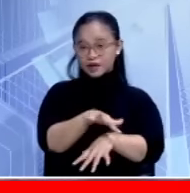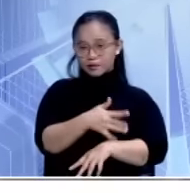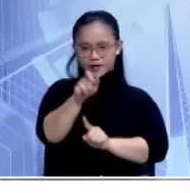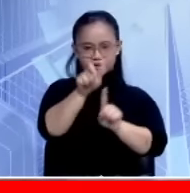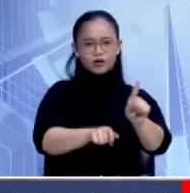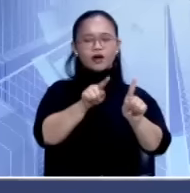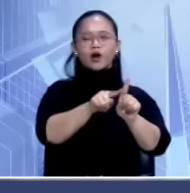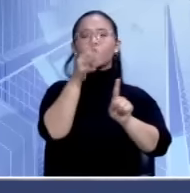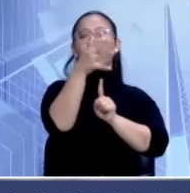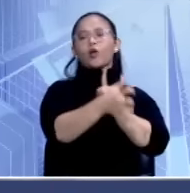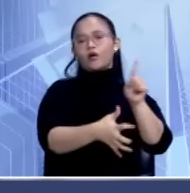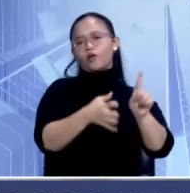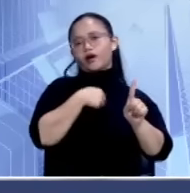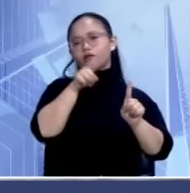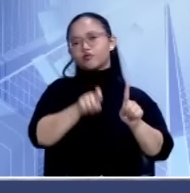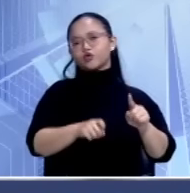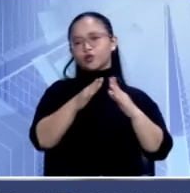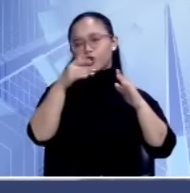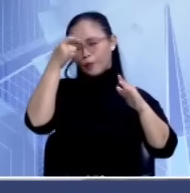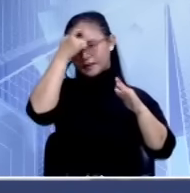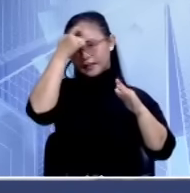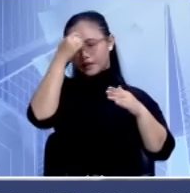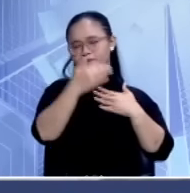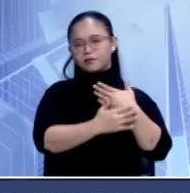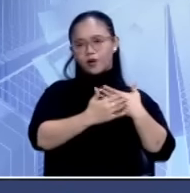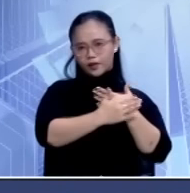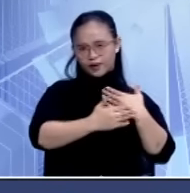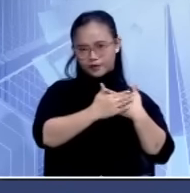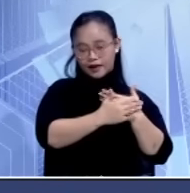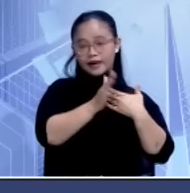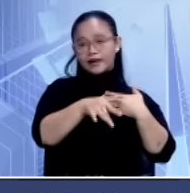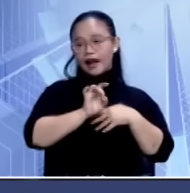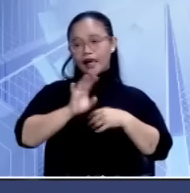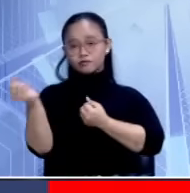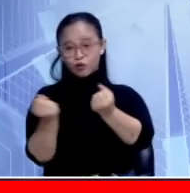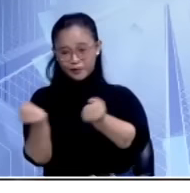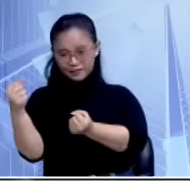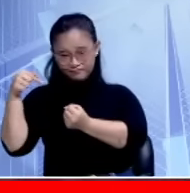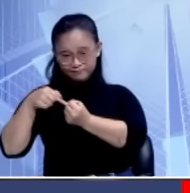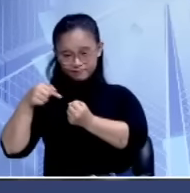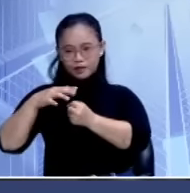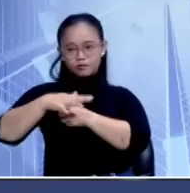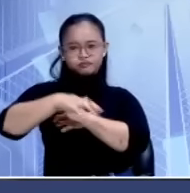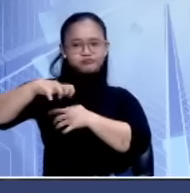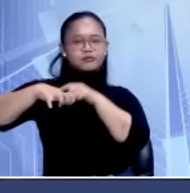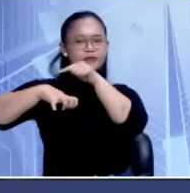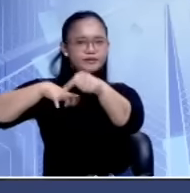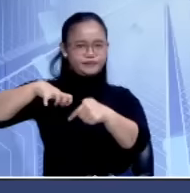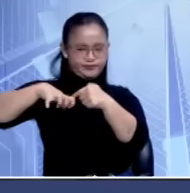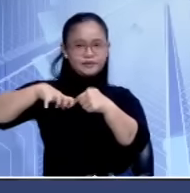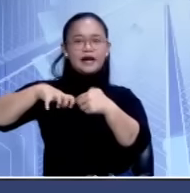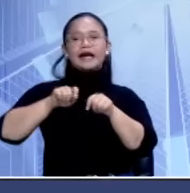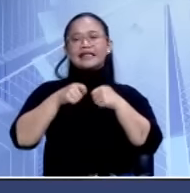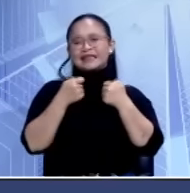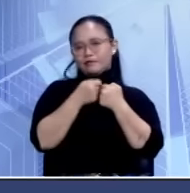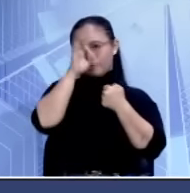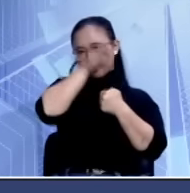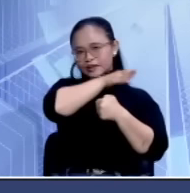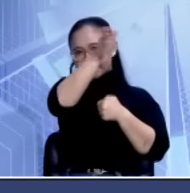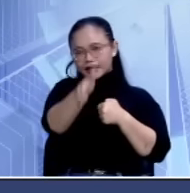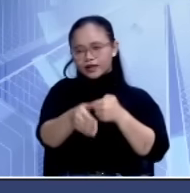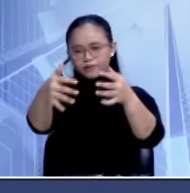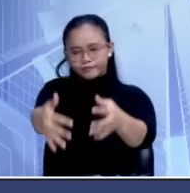mengalami luka serius dan harus dievakuasi ke rumah sakit. Sementara mobil rusak parah di bagian depan. Petugas yang datang berupaya